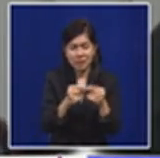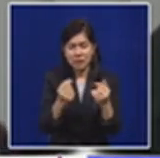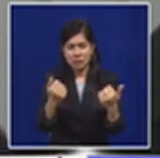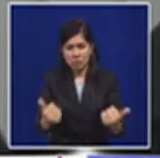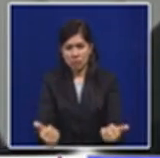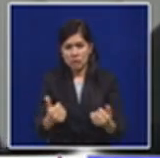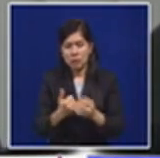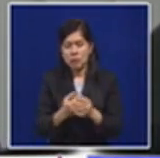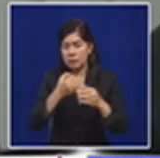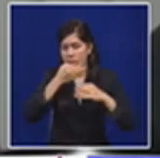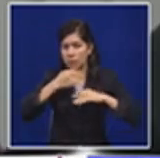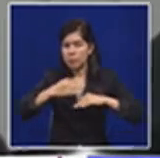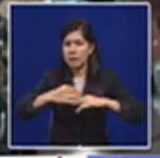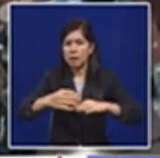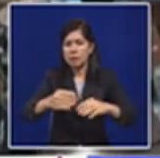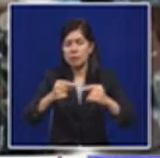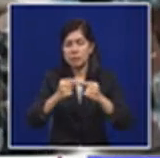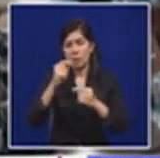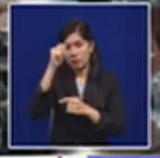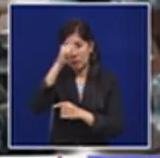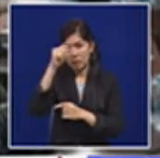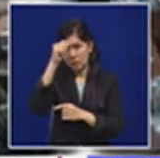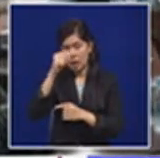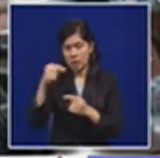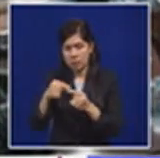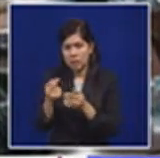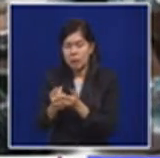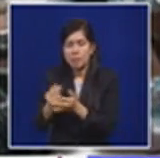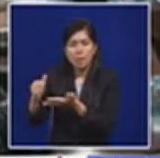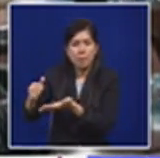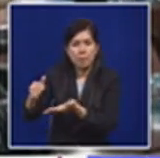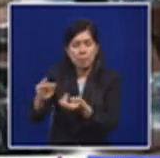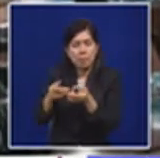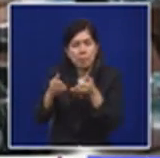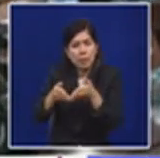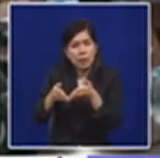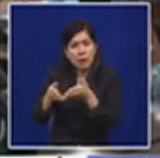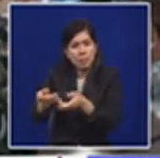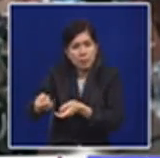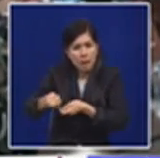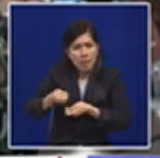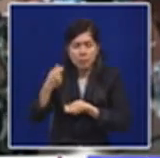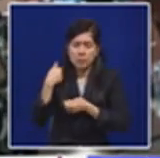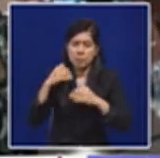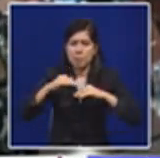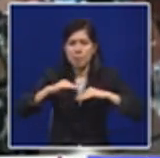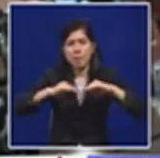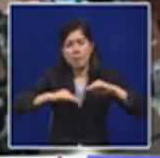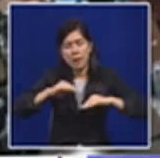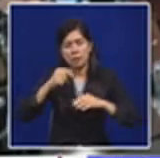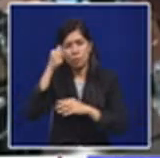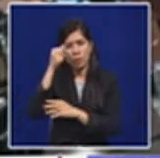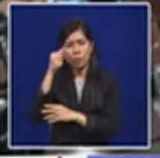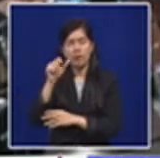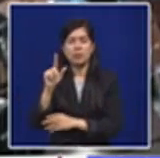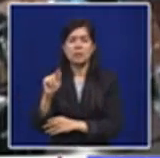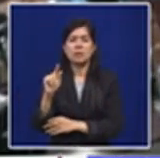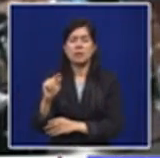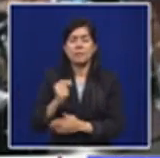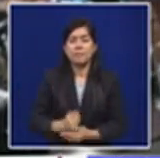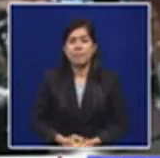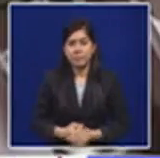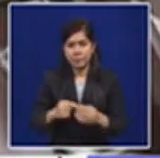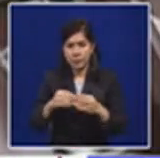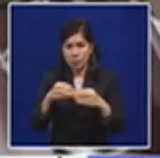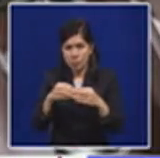ำอยู่ในมหาสมุทรอินเดียกลับเข้าฝั่งโดยคาดว่าจะใช้เวลาประมาณ20วันนอกจากนี้ค่ะตำรวจจะสืบสวน